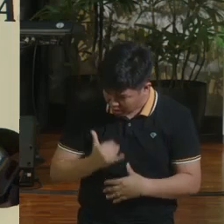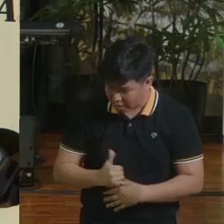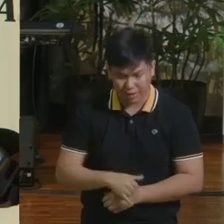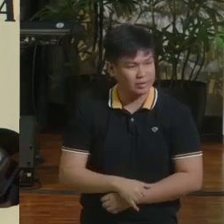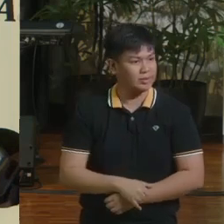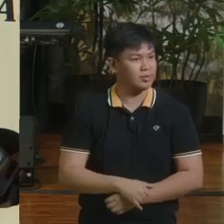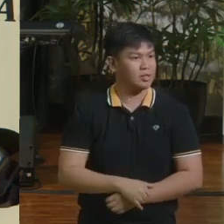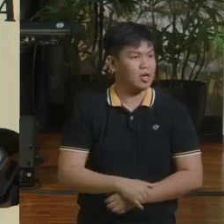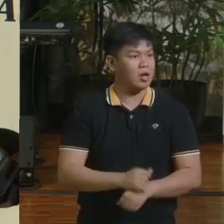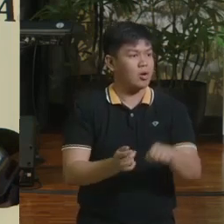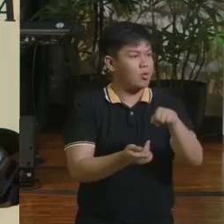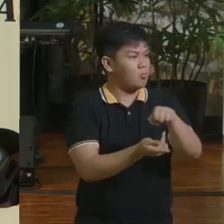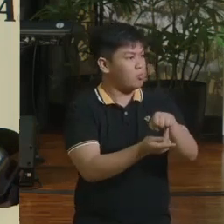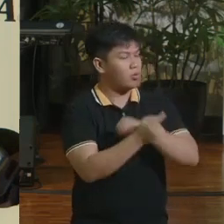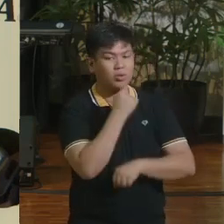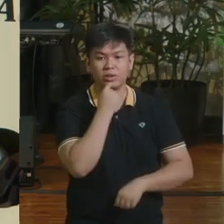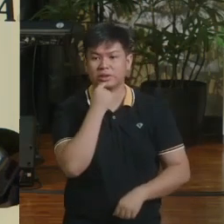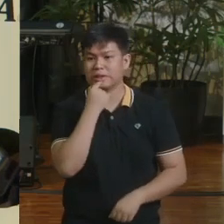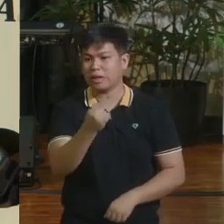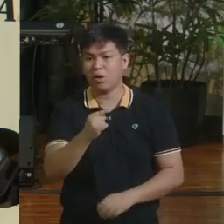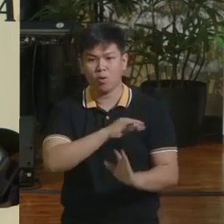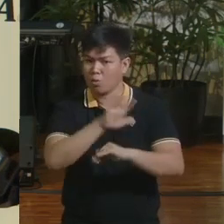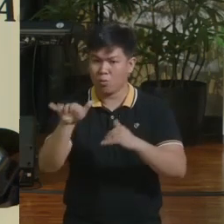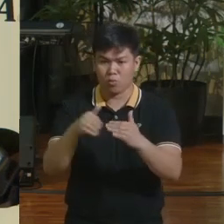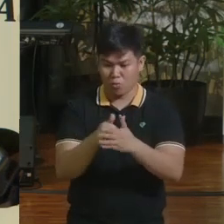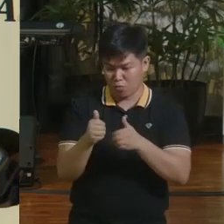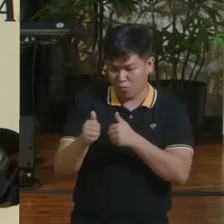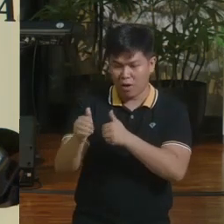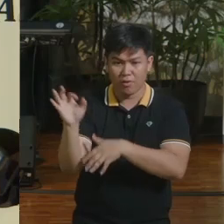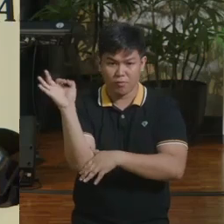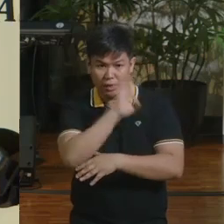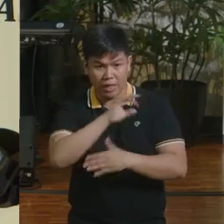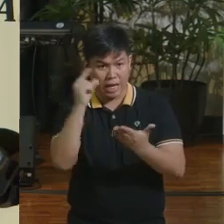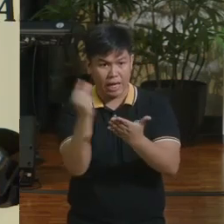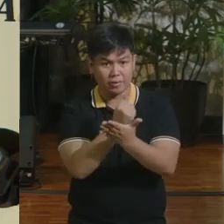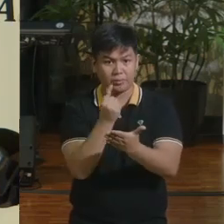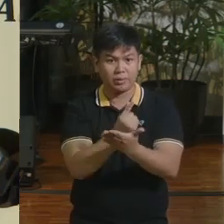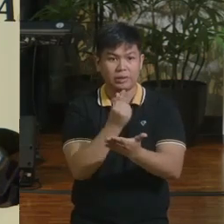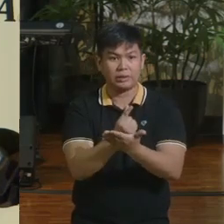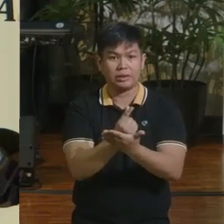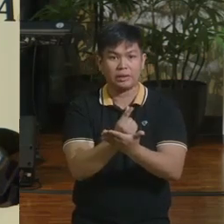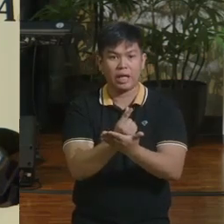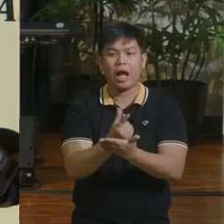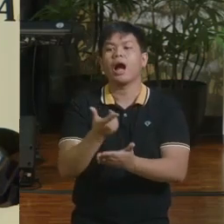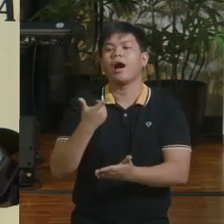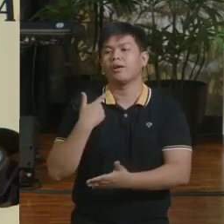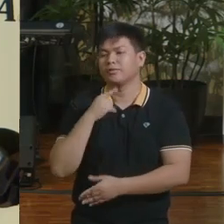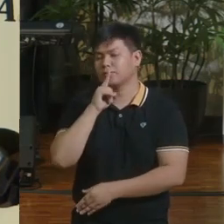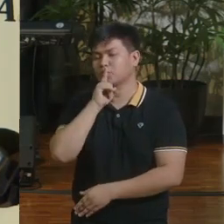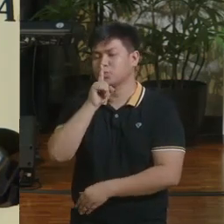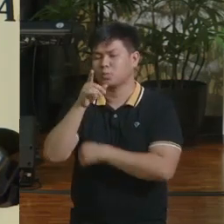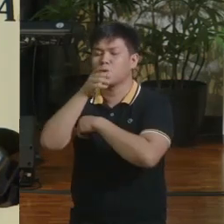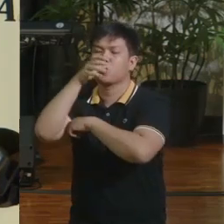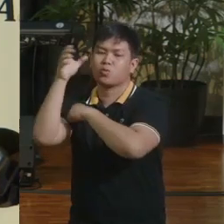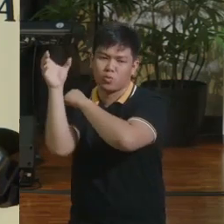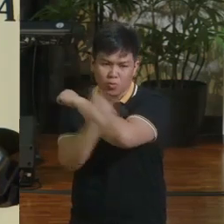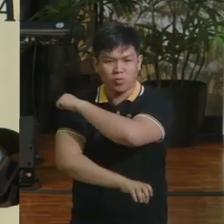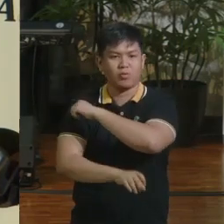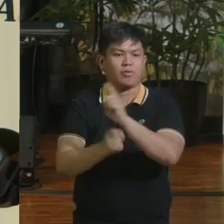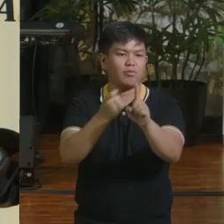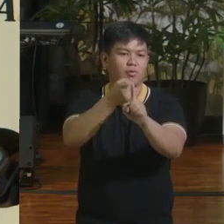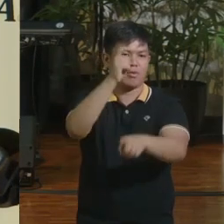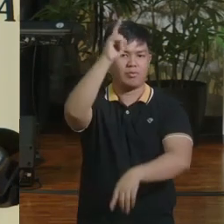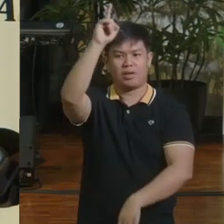Mariin niyang sinabi na ang mga susunod sa ganitong ebanghelyo ay tatanggap ng tiyak na pagsumpa